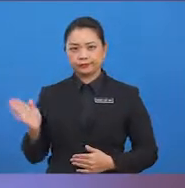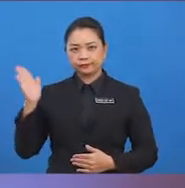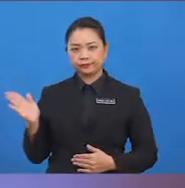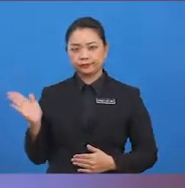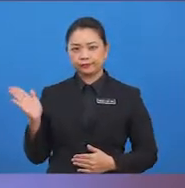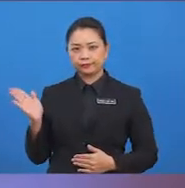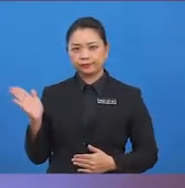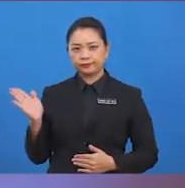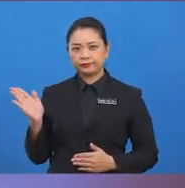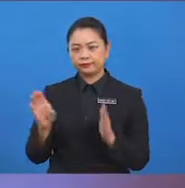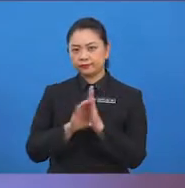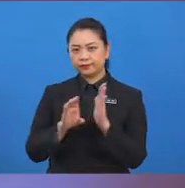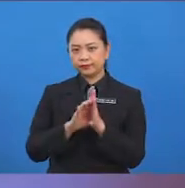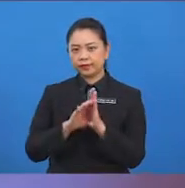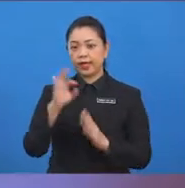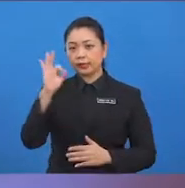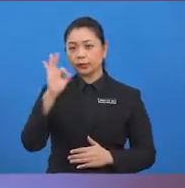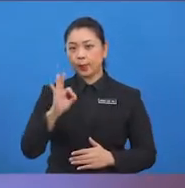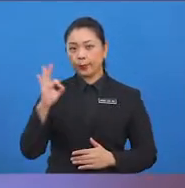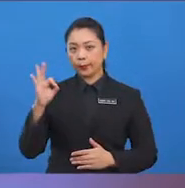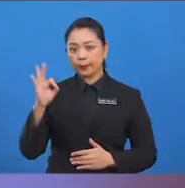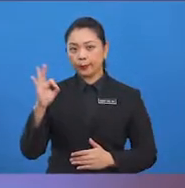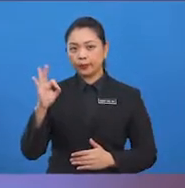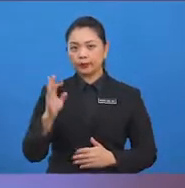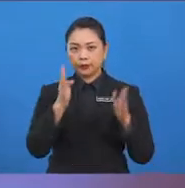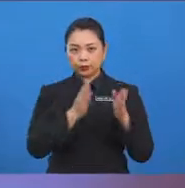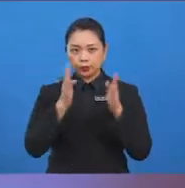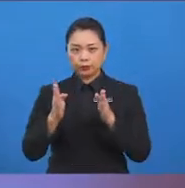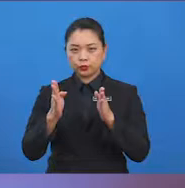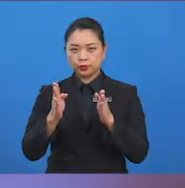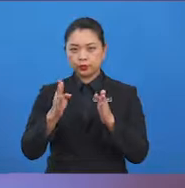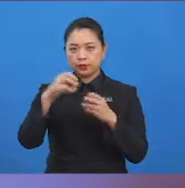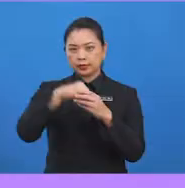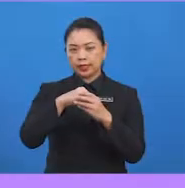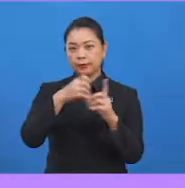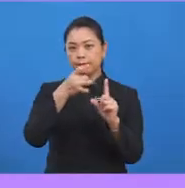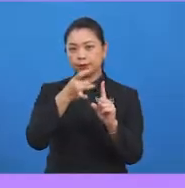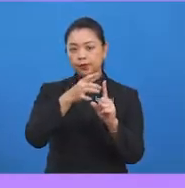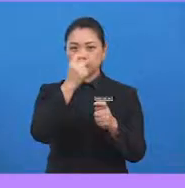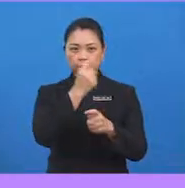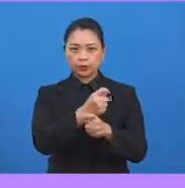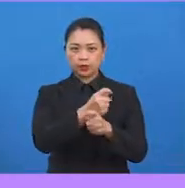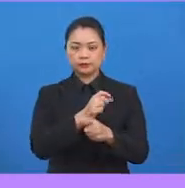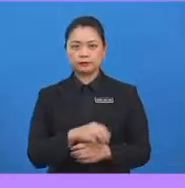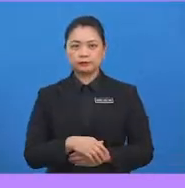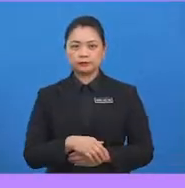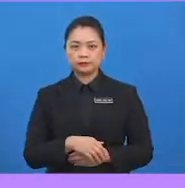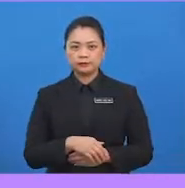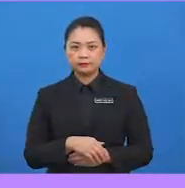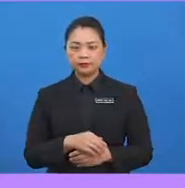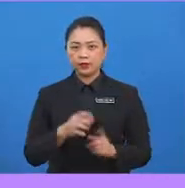ini adalah model atom yang menunjukkan susunan atom dalam logam tulen. Logam tulen